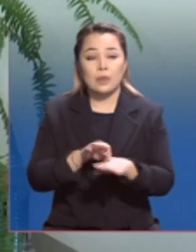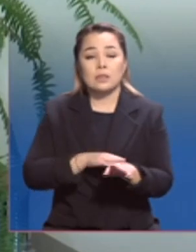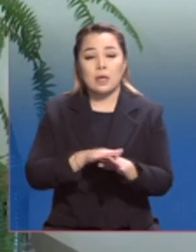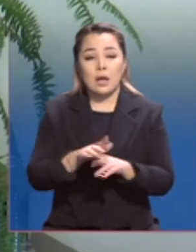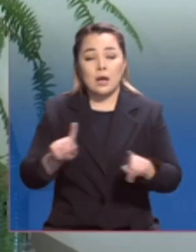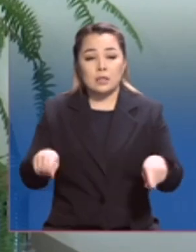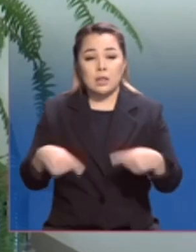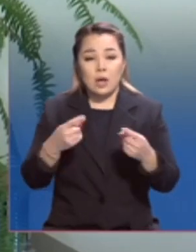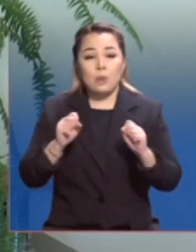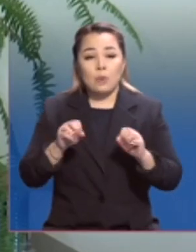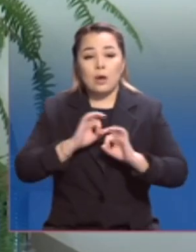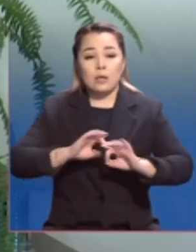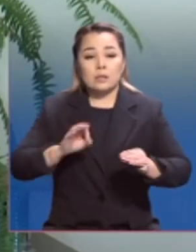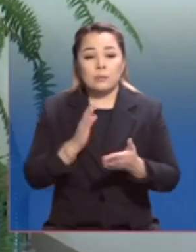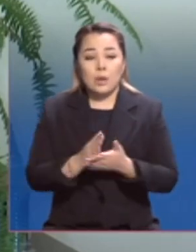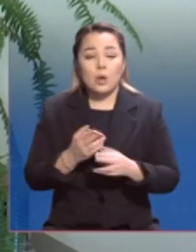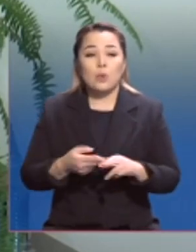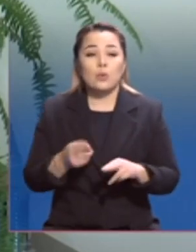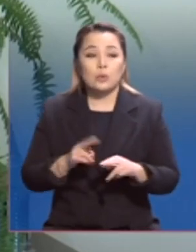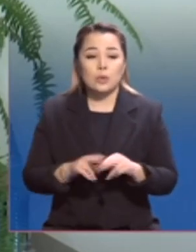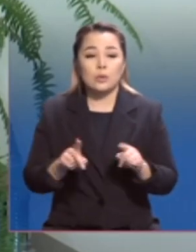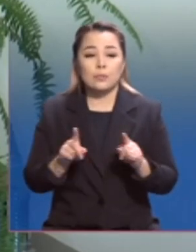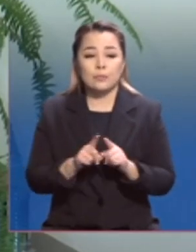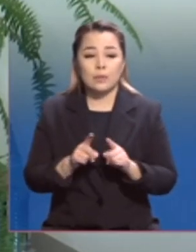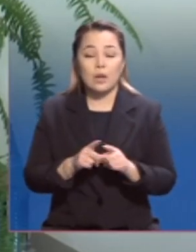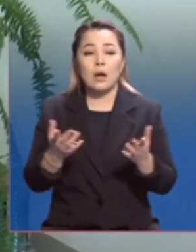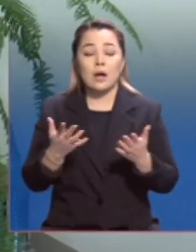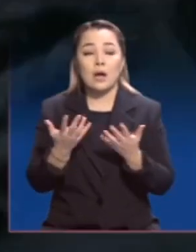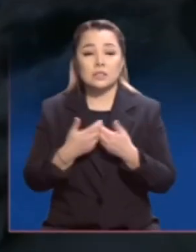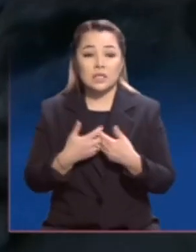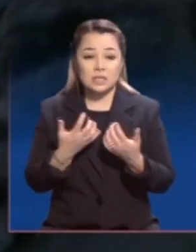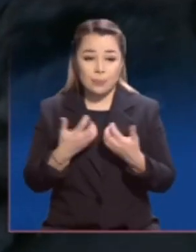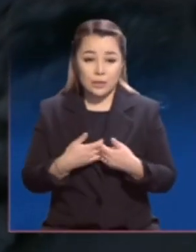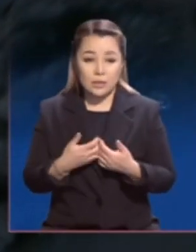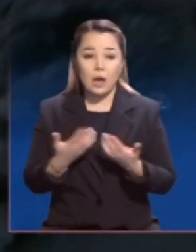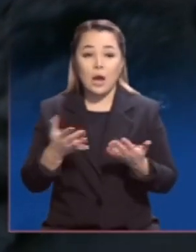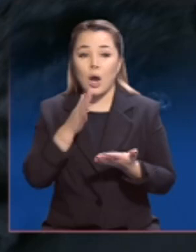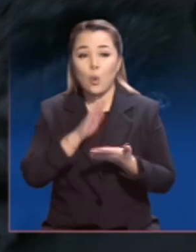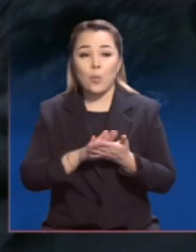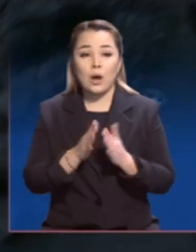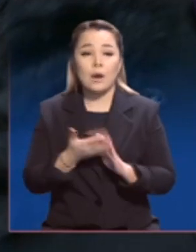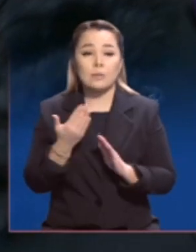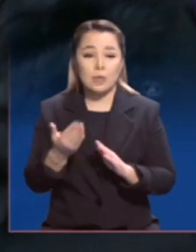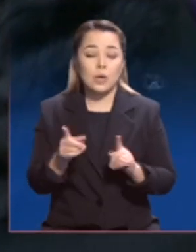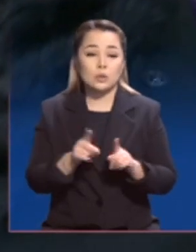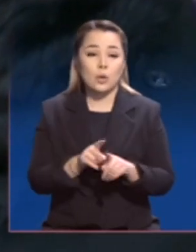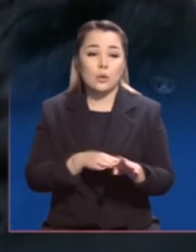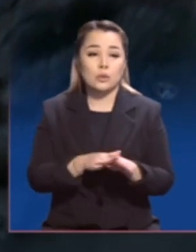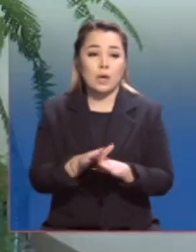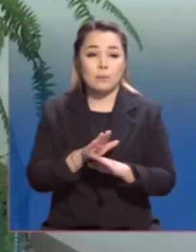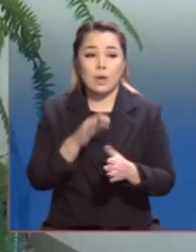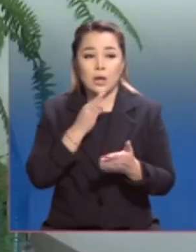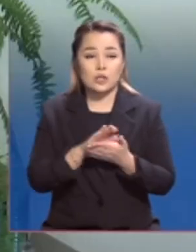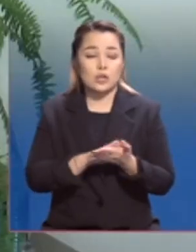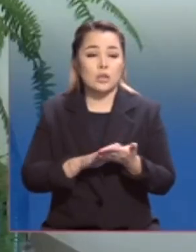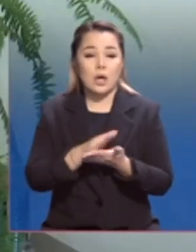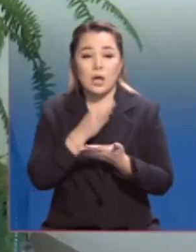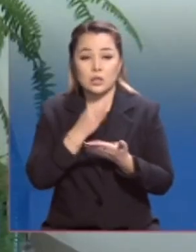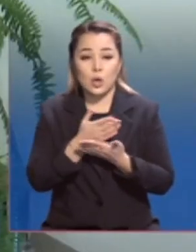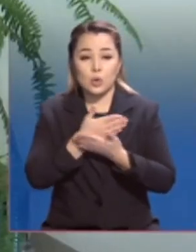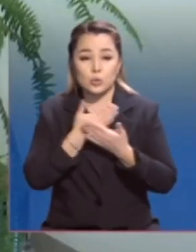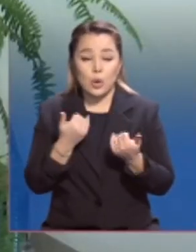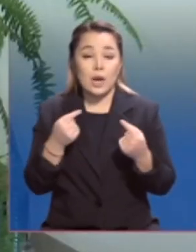айтуға болады. Бірақ қай есеппен, қай уақыттан кейін осы толығымен қазір айта алмаймыз. Қазір